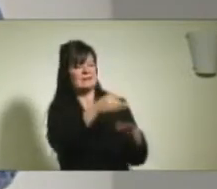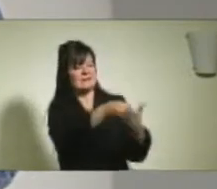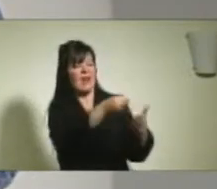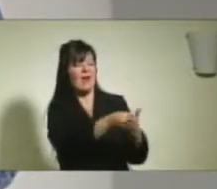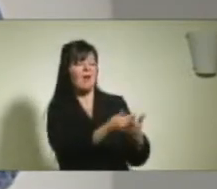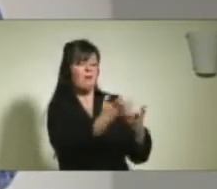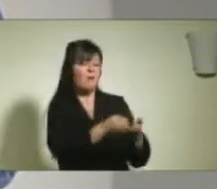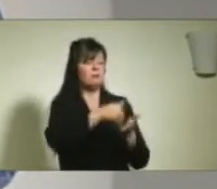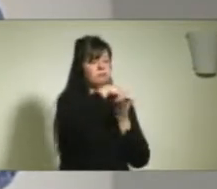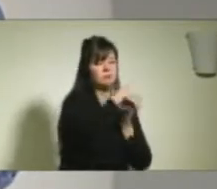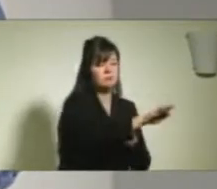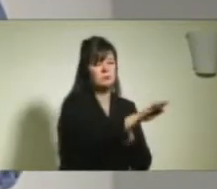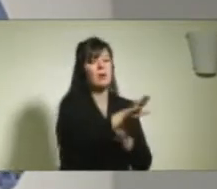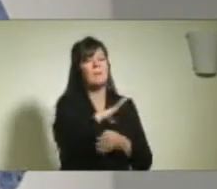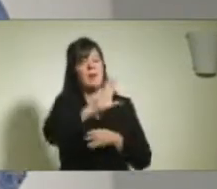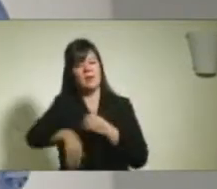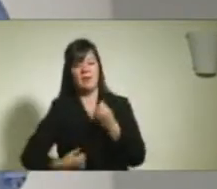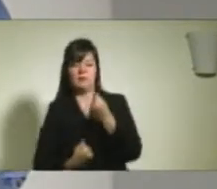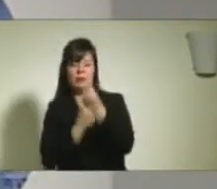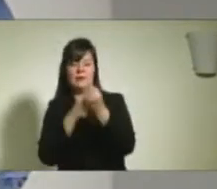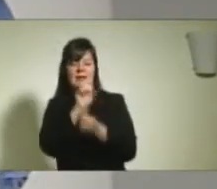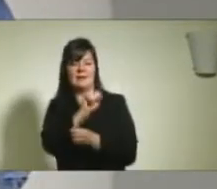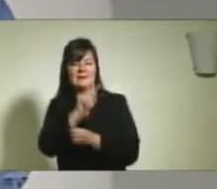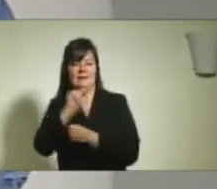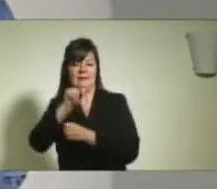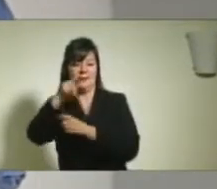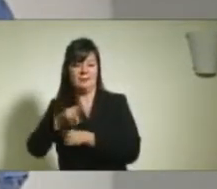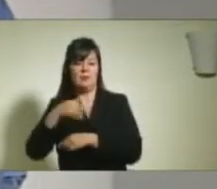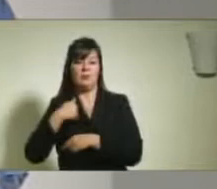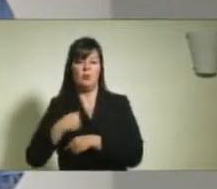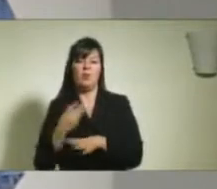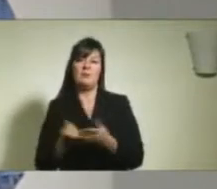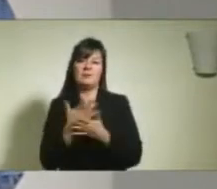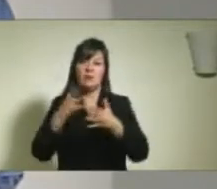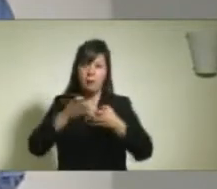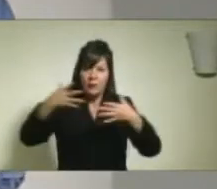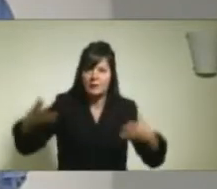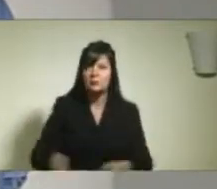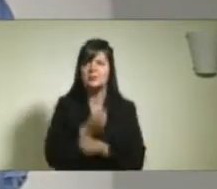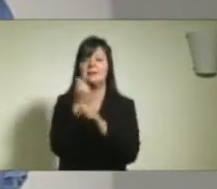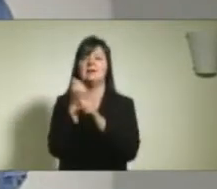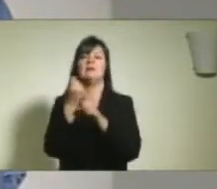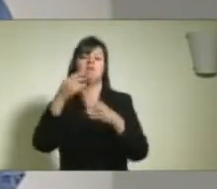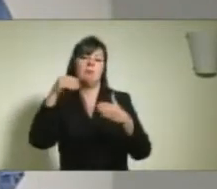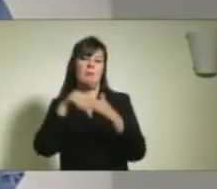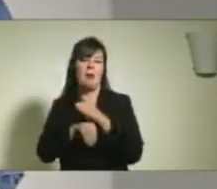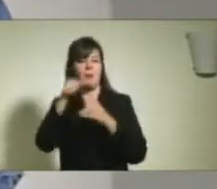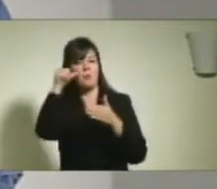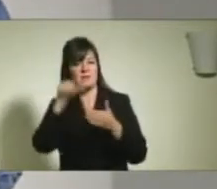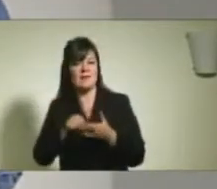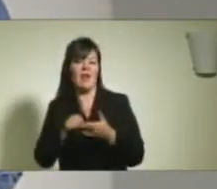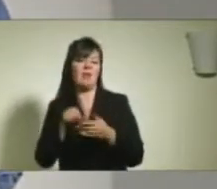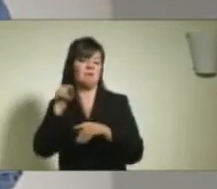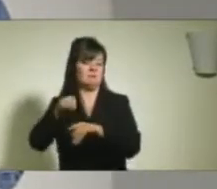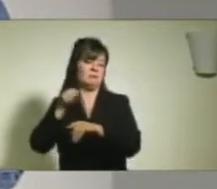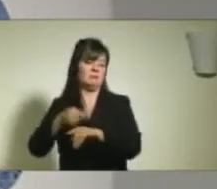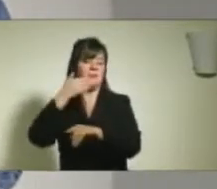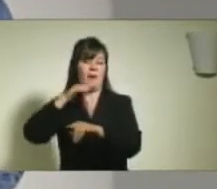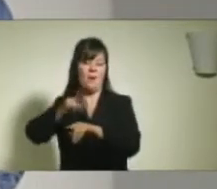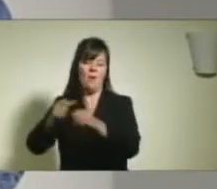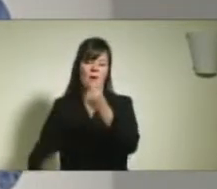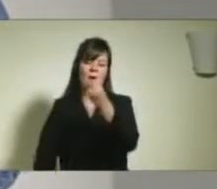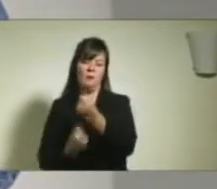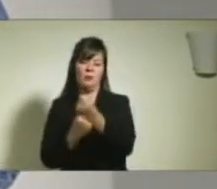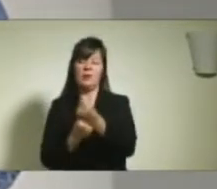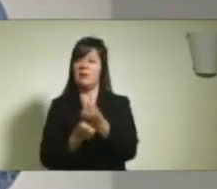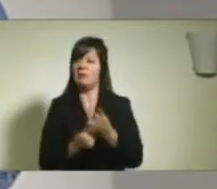le STTP qui se bat pour obtenir une banque postale. » Alors, je voudrais conclure mes remarques en vous disant que nous travaillons avec